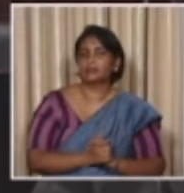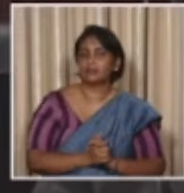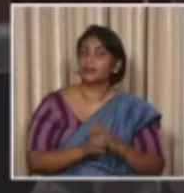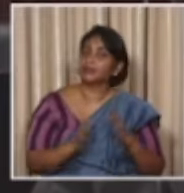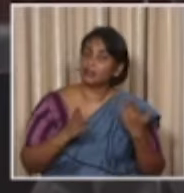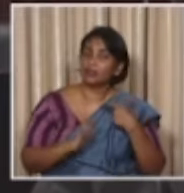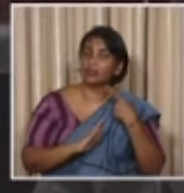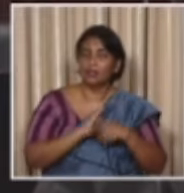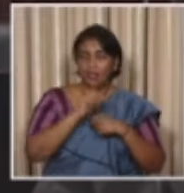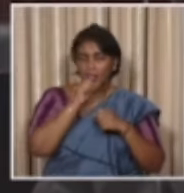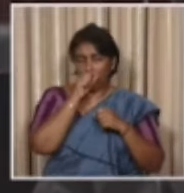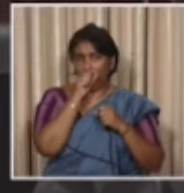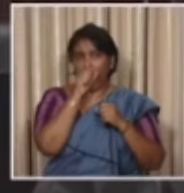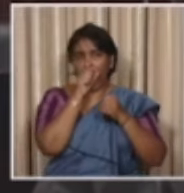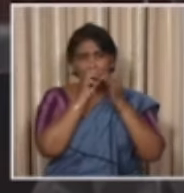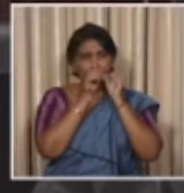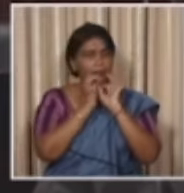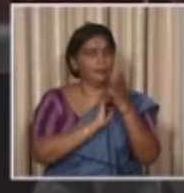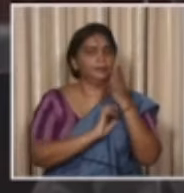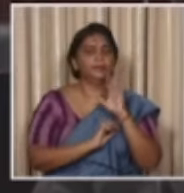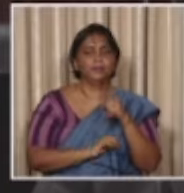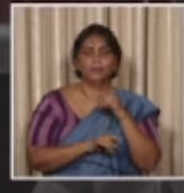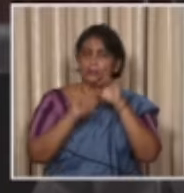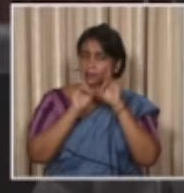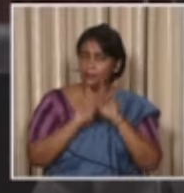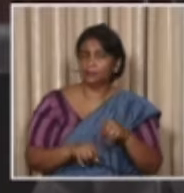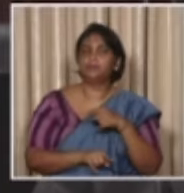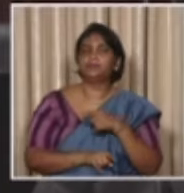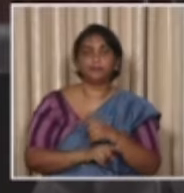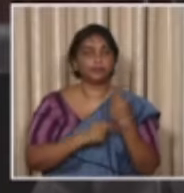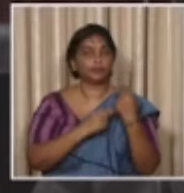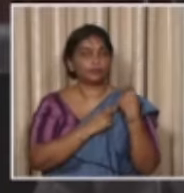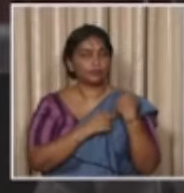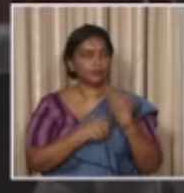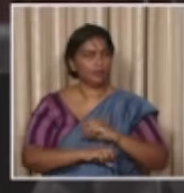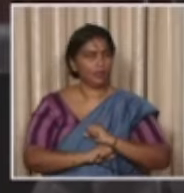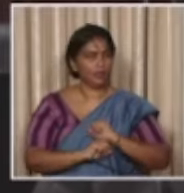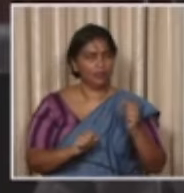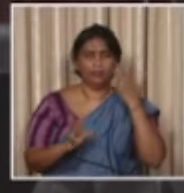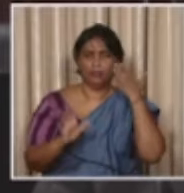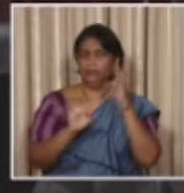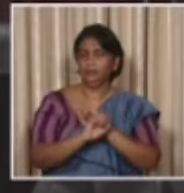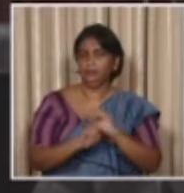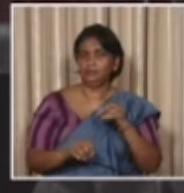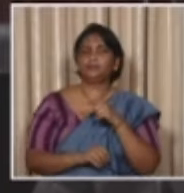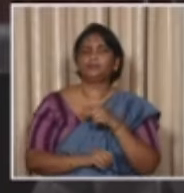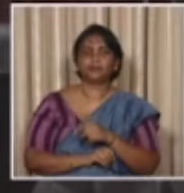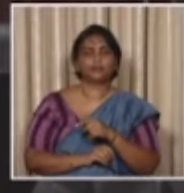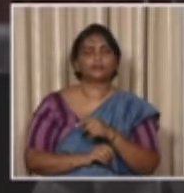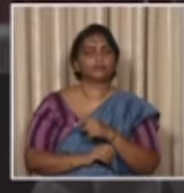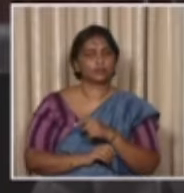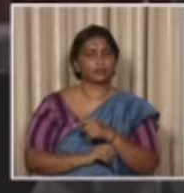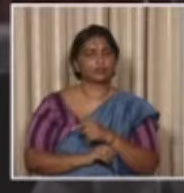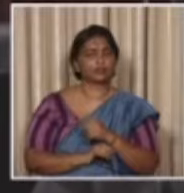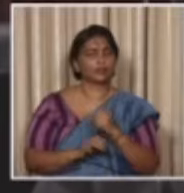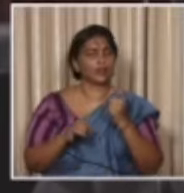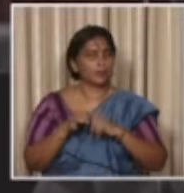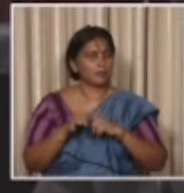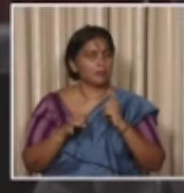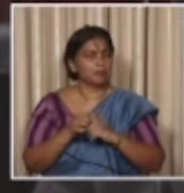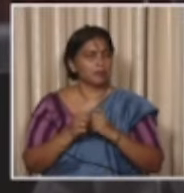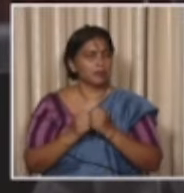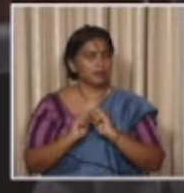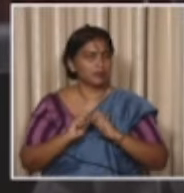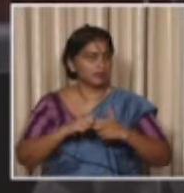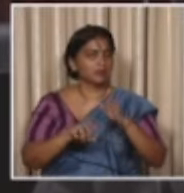නැත්නම් රට මේ වෙනුවට ගිනි අරන්. ඉතින් මෙවැනි වගකීම් විරහිත ප්‍රකාශ කරමින් රටේ ප්‍රශ්න ඇති කරන